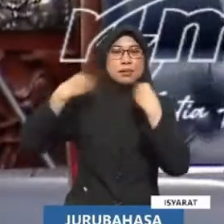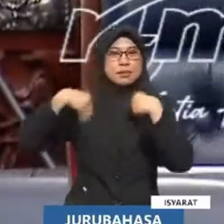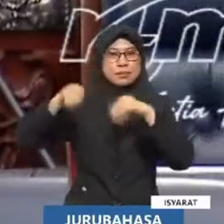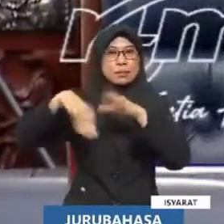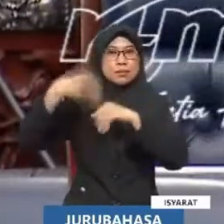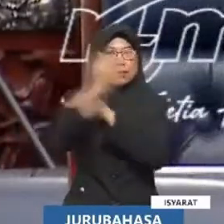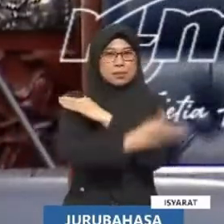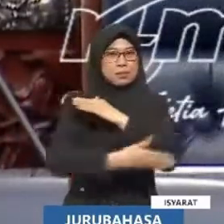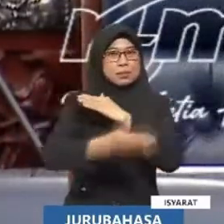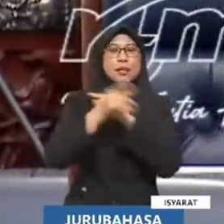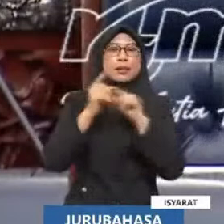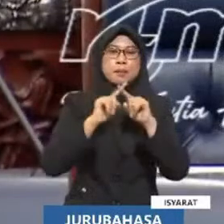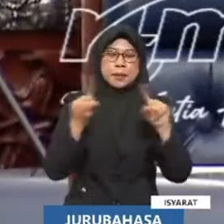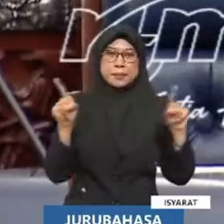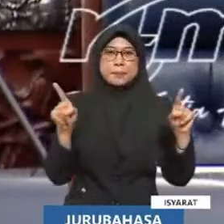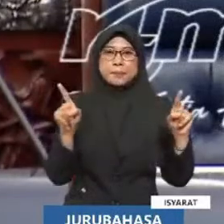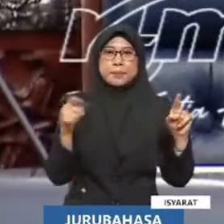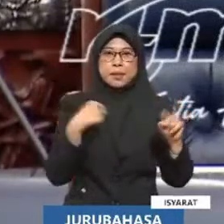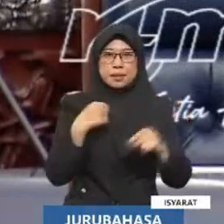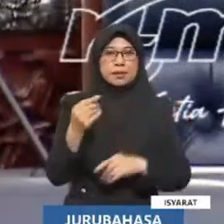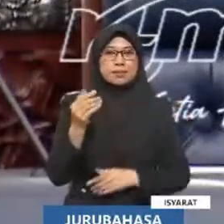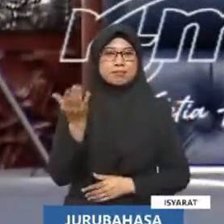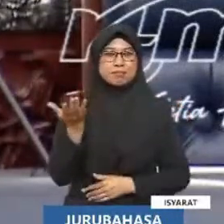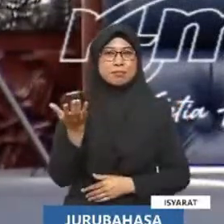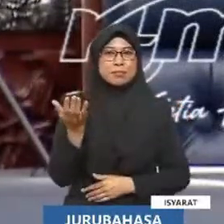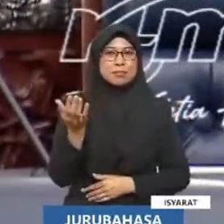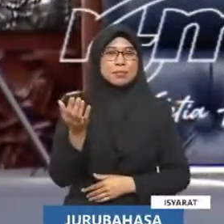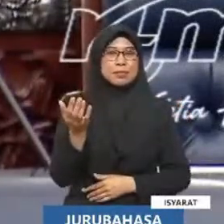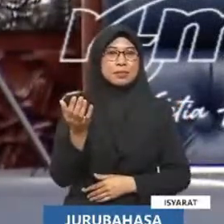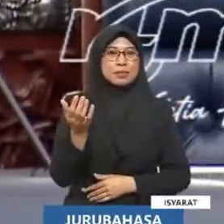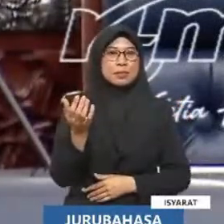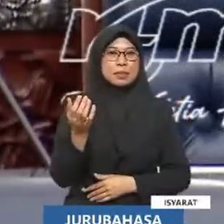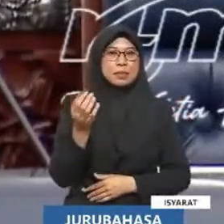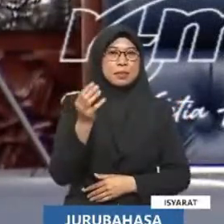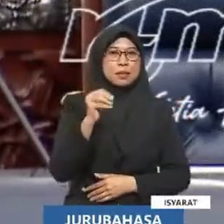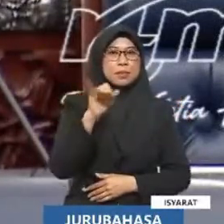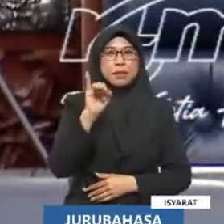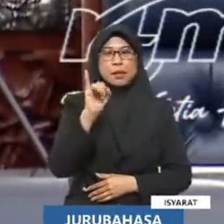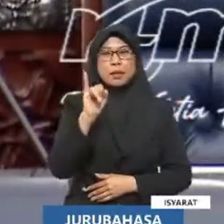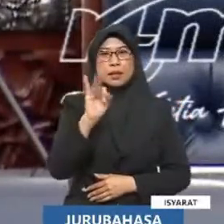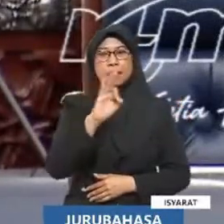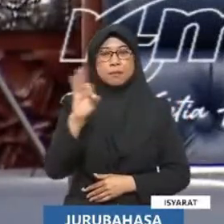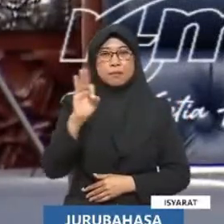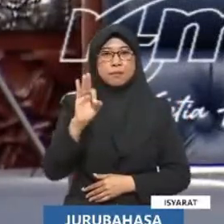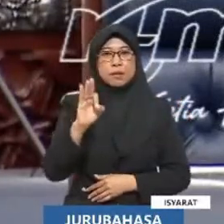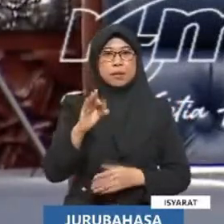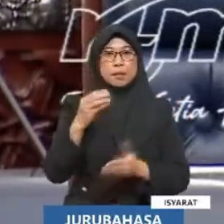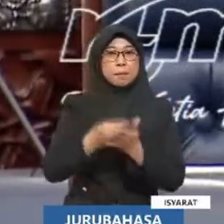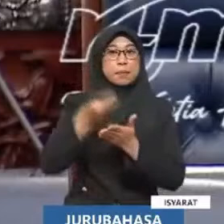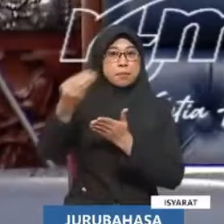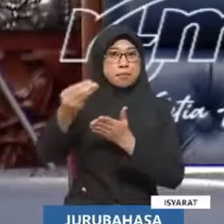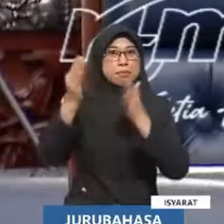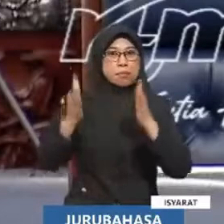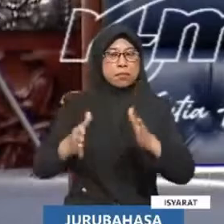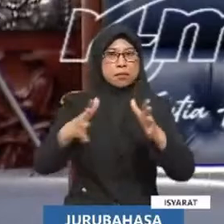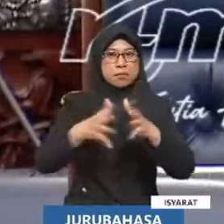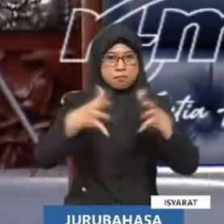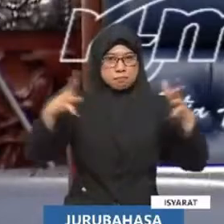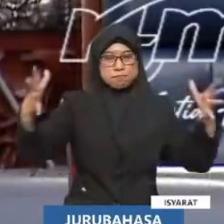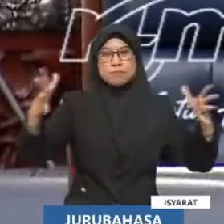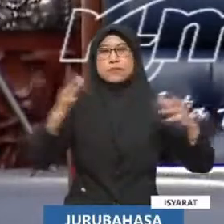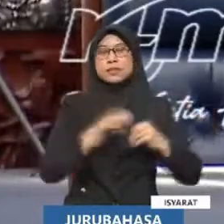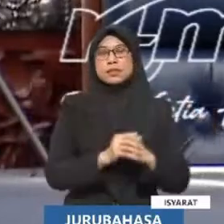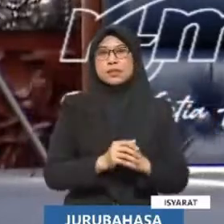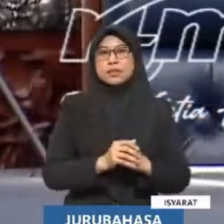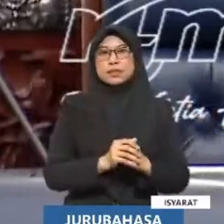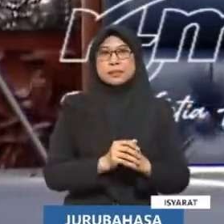masih ada semua saya bank-bank opening maklum tentang mfg by esnya Ting di kos Ini juga adalah terlibat